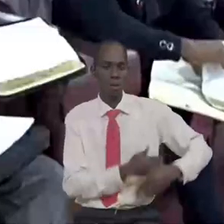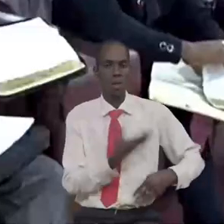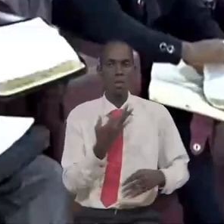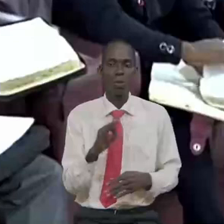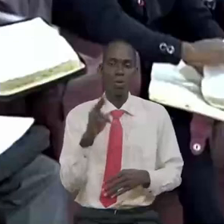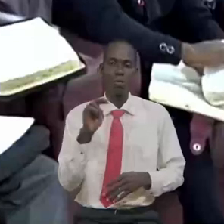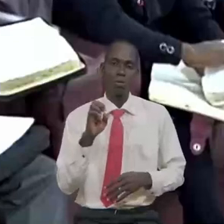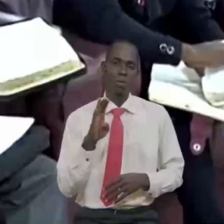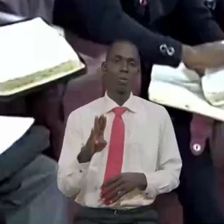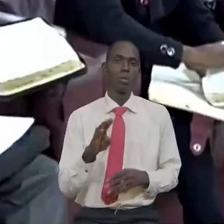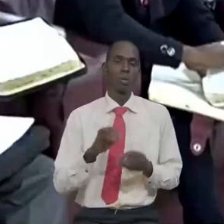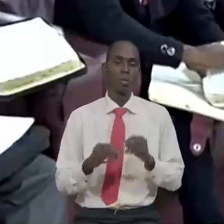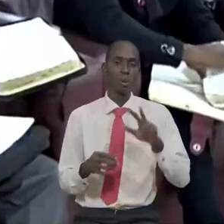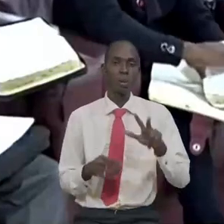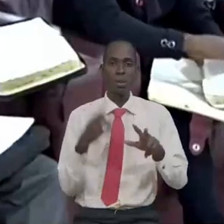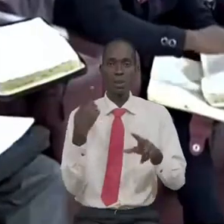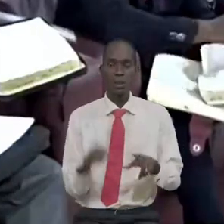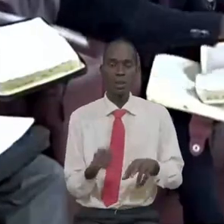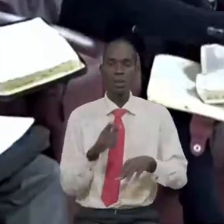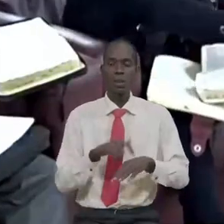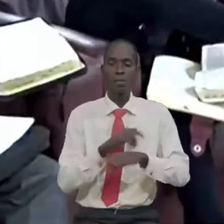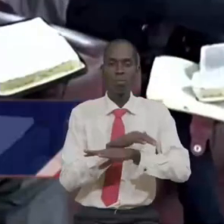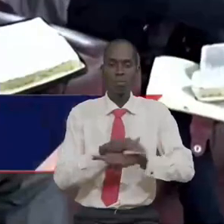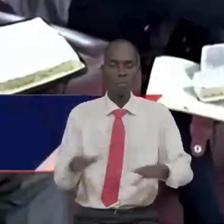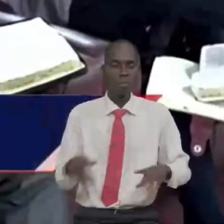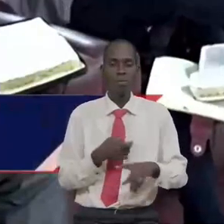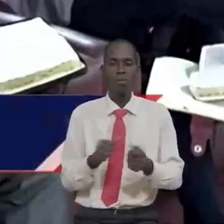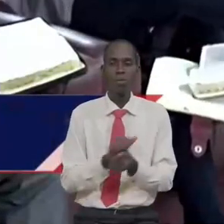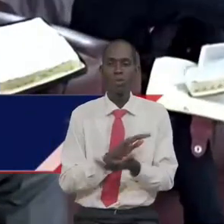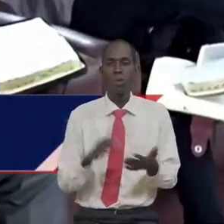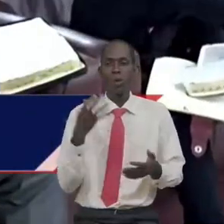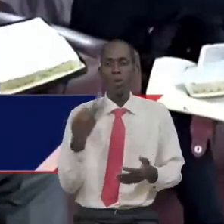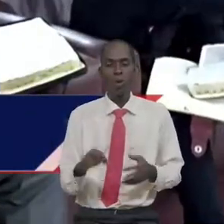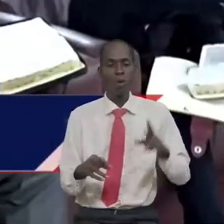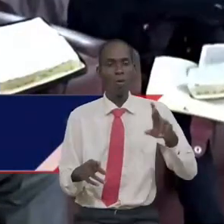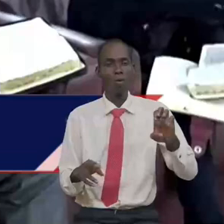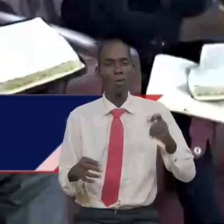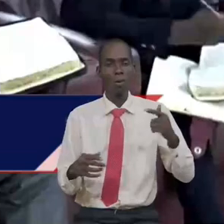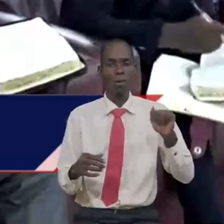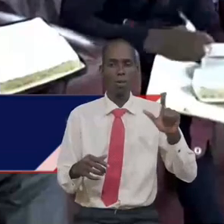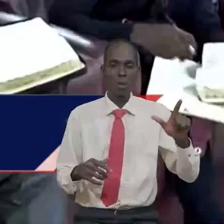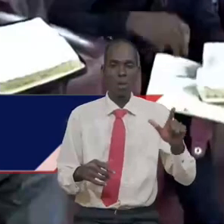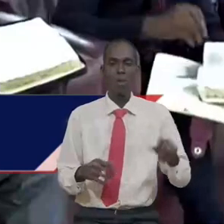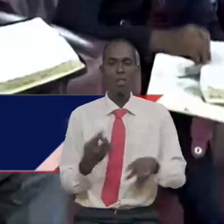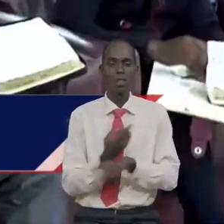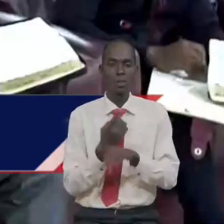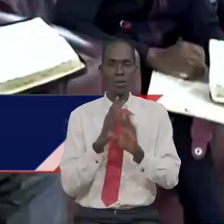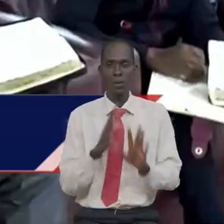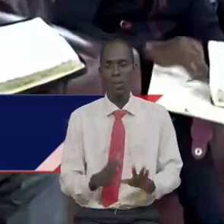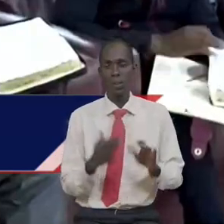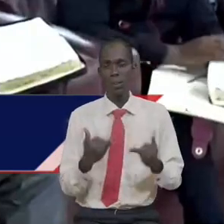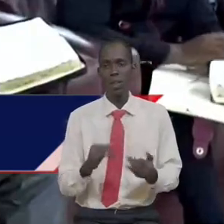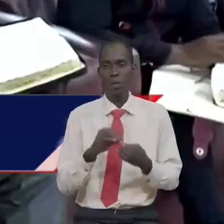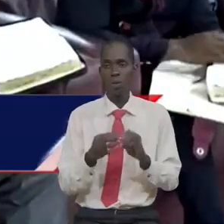La perdition intemporelle des vengeurs royaux. Allons à la première partie ici. Nous allons voir